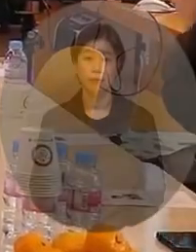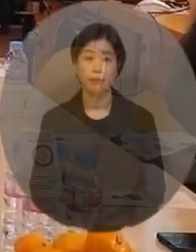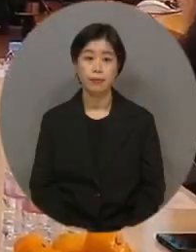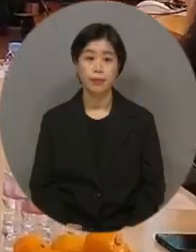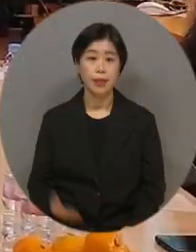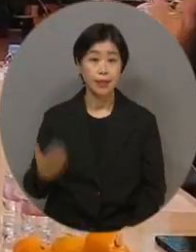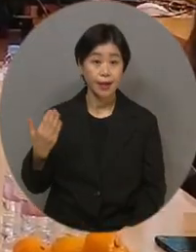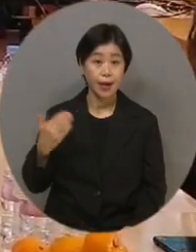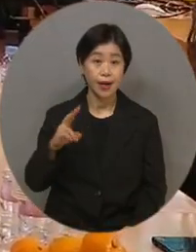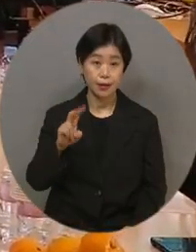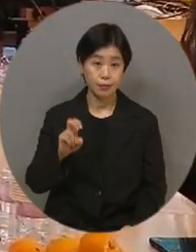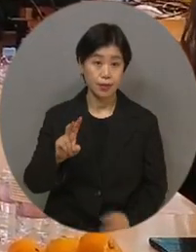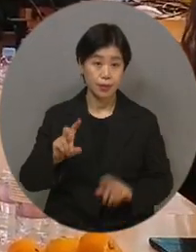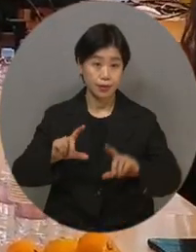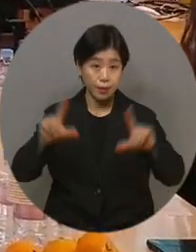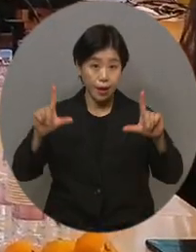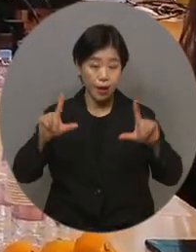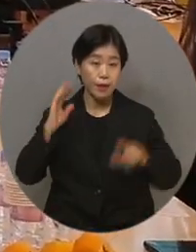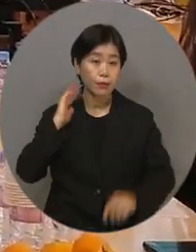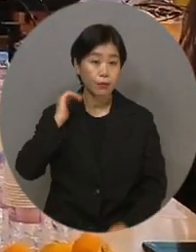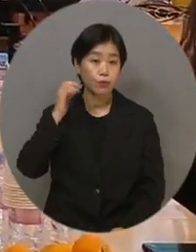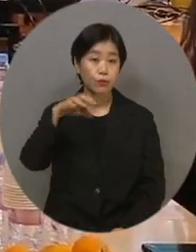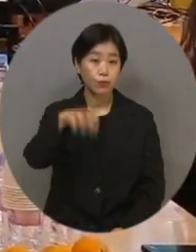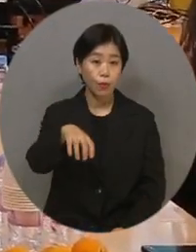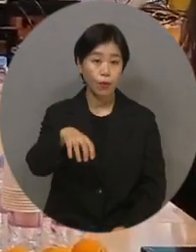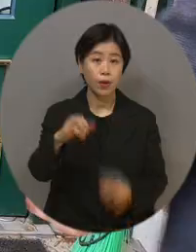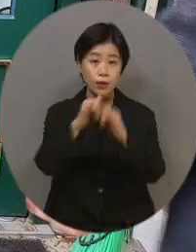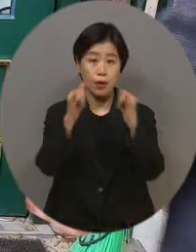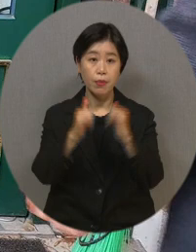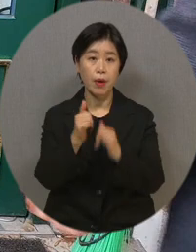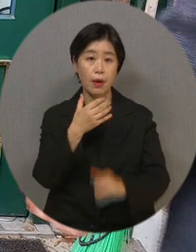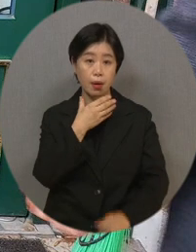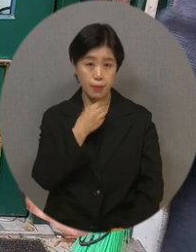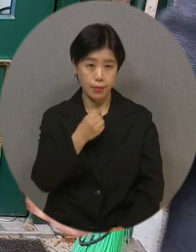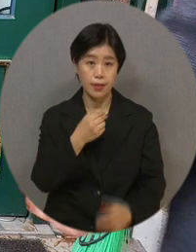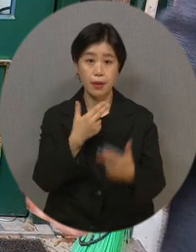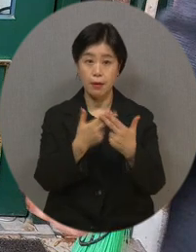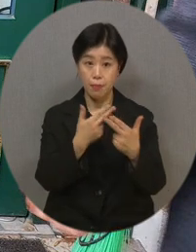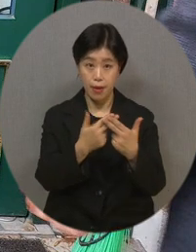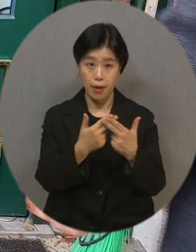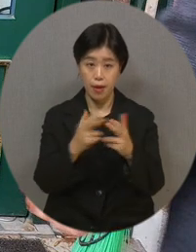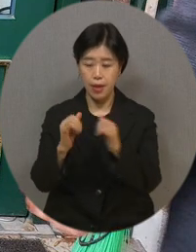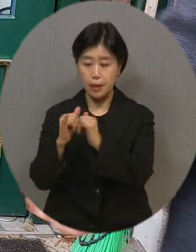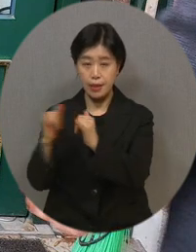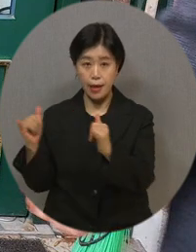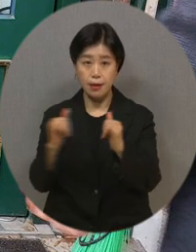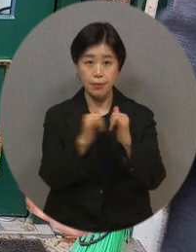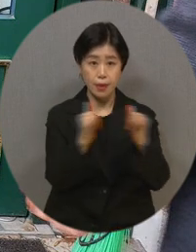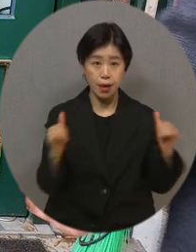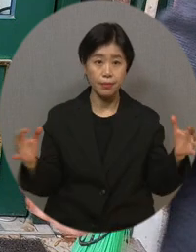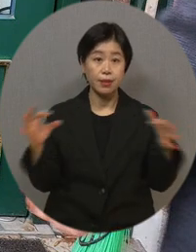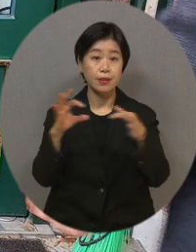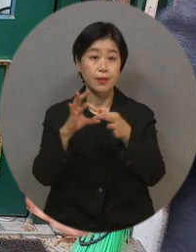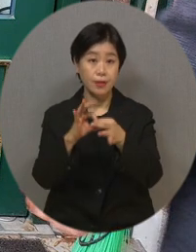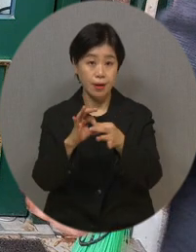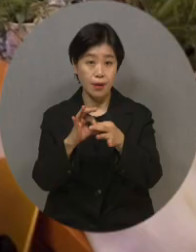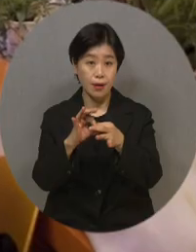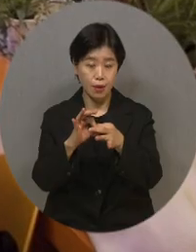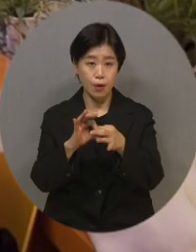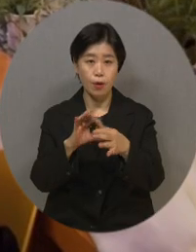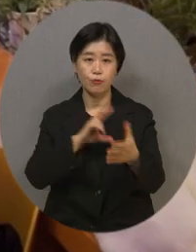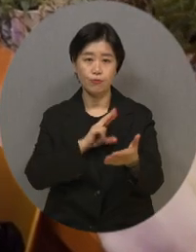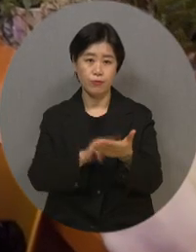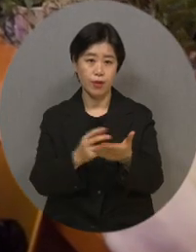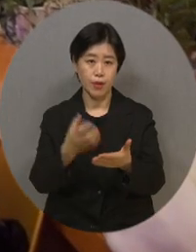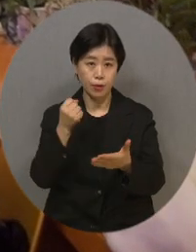지난 22일 의정부시 사회복지사협회 청년분과 주최로 사람과 사람을 잇다를 주제로 한 북콘서트가